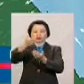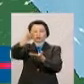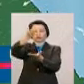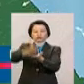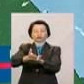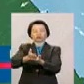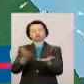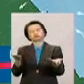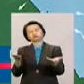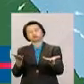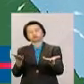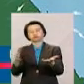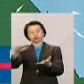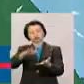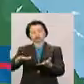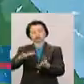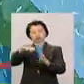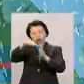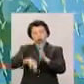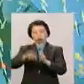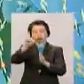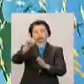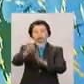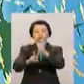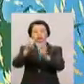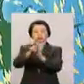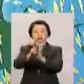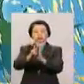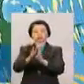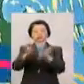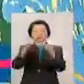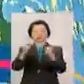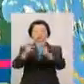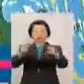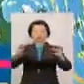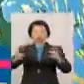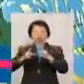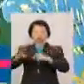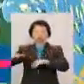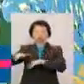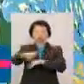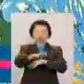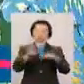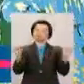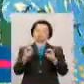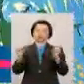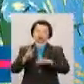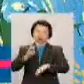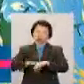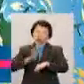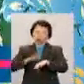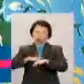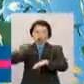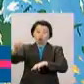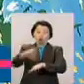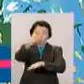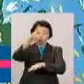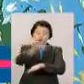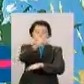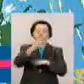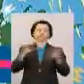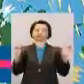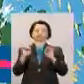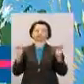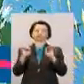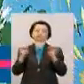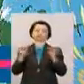dalam jangka masa kurang daripada 2 jam. Seterusnya, untuk kawasan perairan pula, tiada amaran angin kencang dan laut bergelora dikuasakan buat